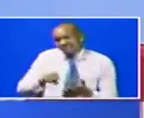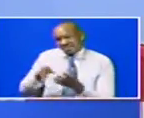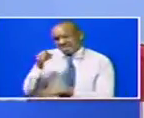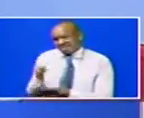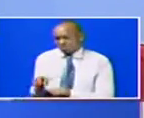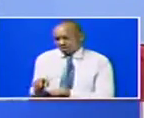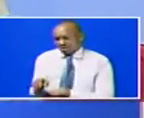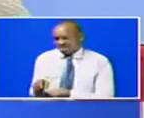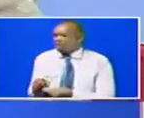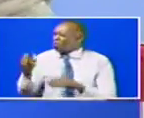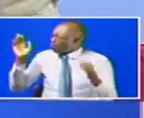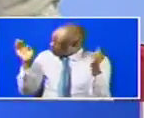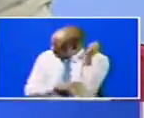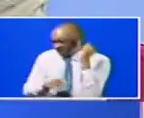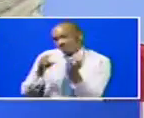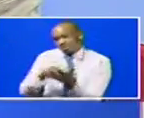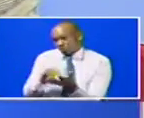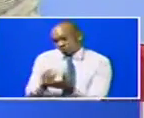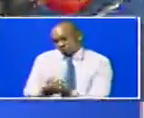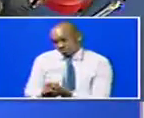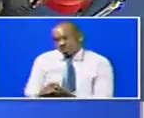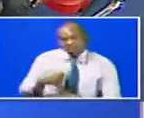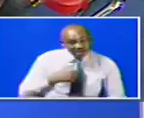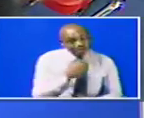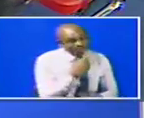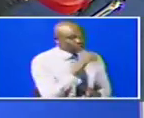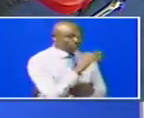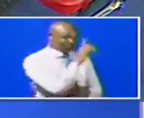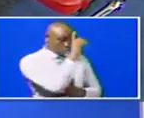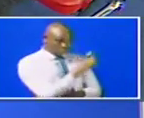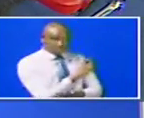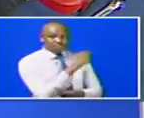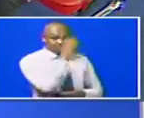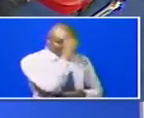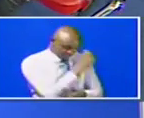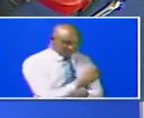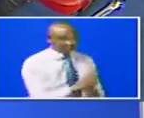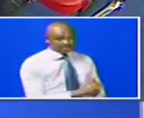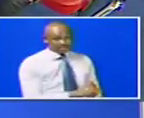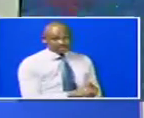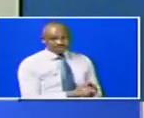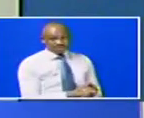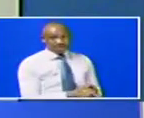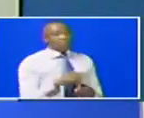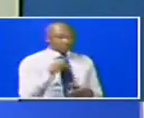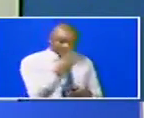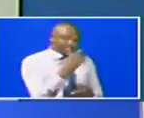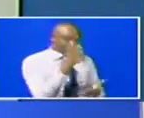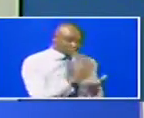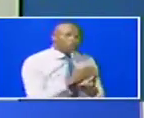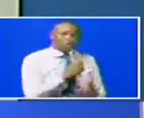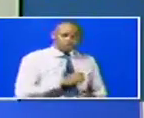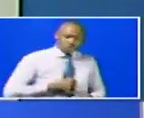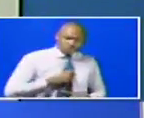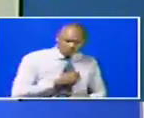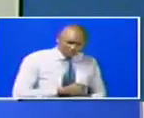ni, it is one of the worst case scenarios. Na nitauliza hili swali nikiwa natoa heshima zote, na ndiyo tunasema pole kwa familia ya